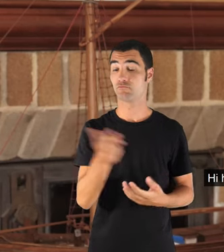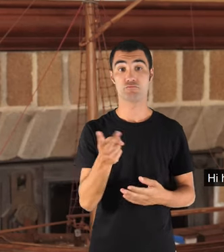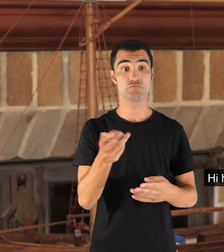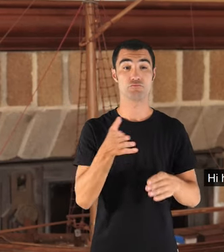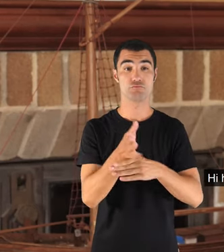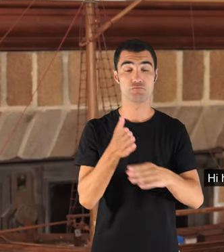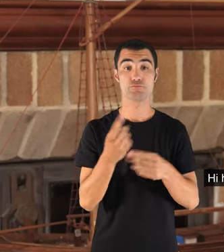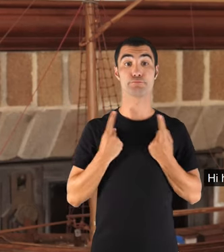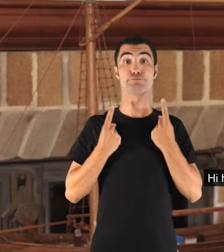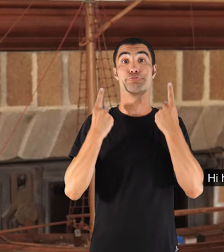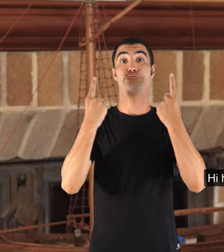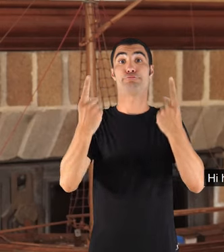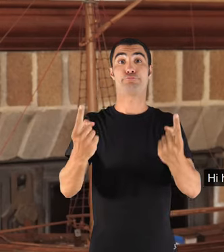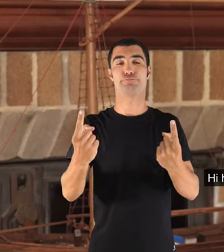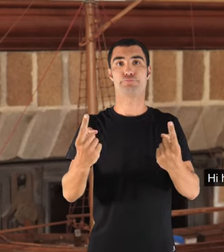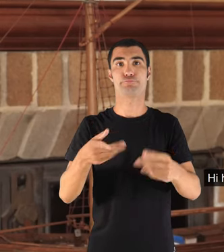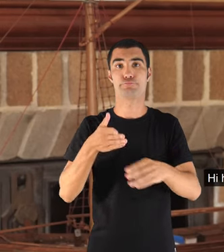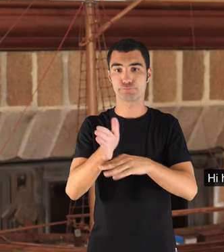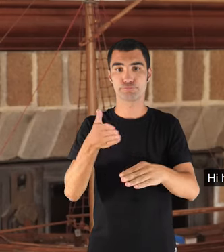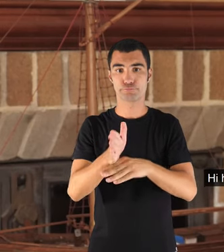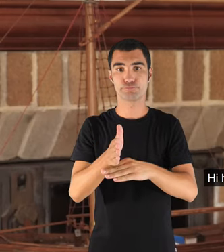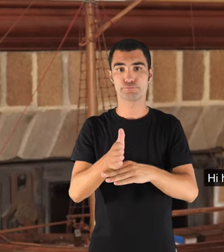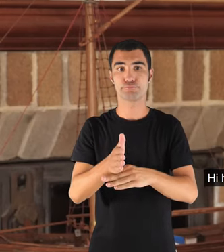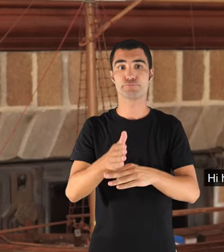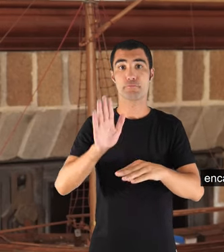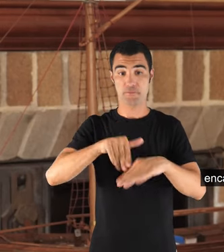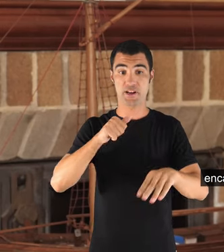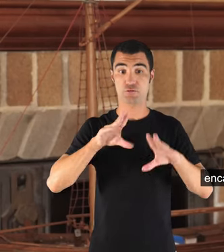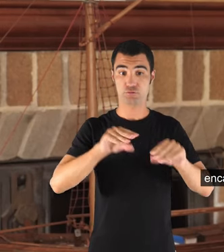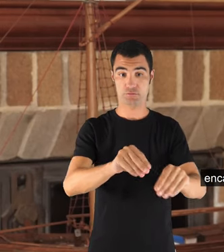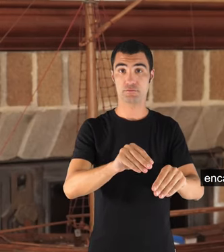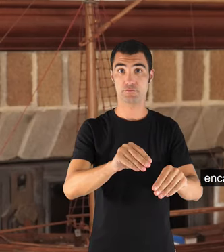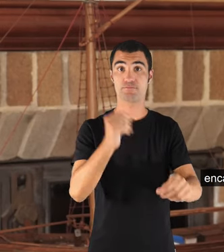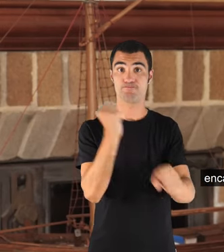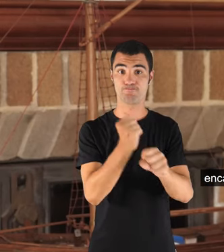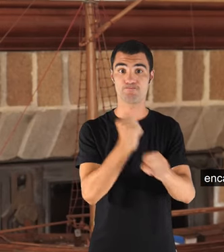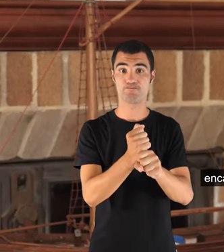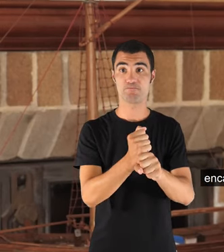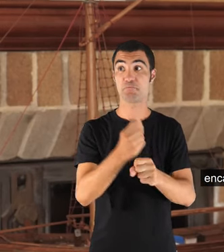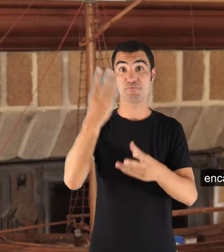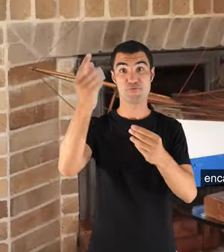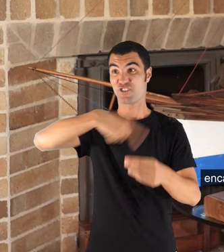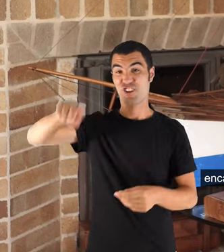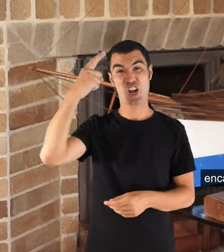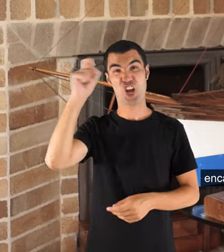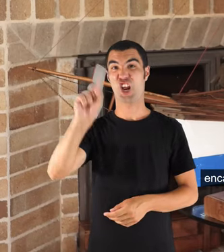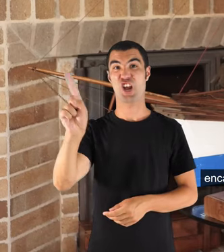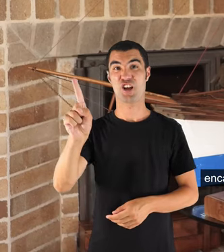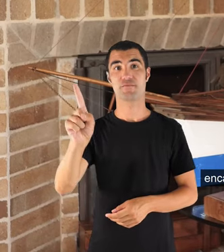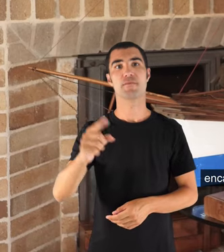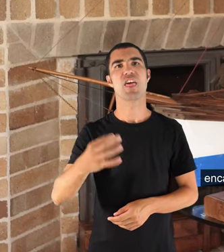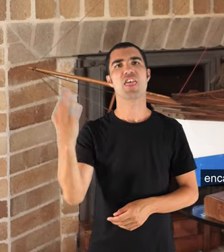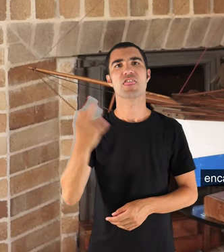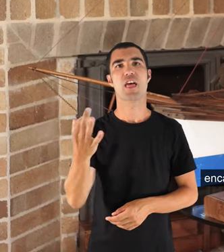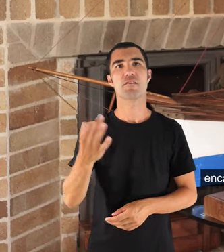maderes, primerament la madera que s'hagi d'emplear per fer feina, malament molta gent no hi cregui, ha de ser tallada de